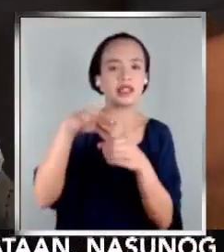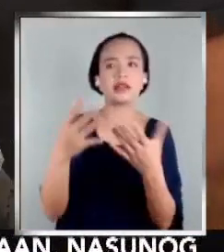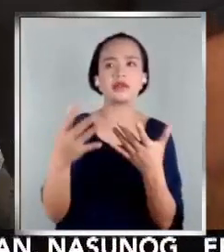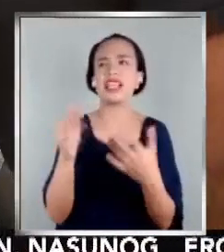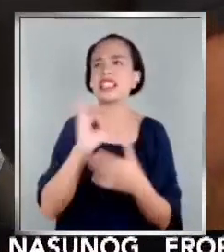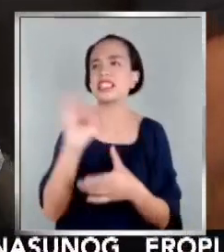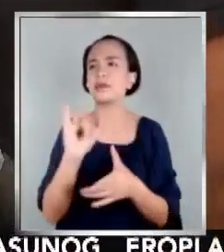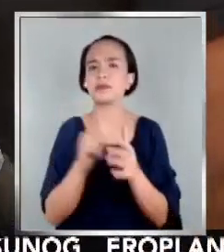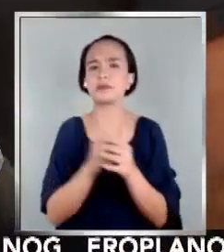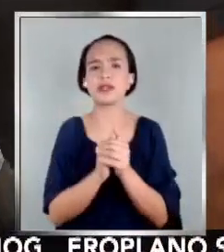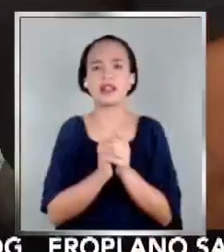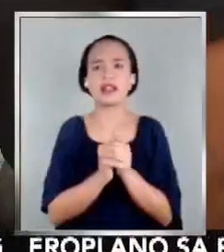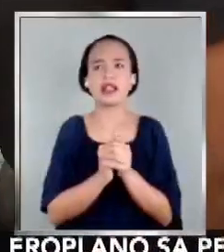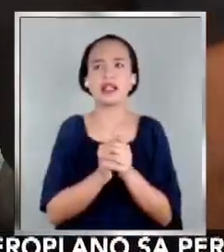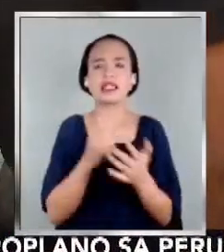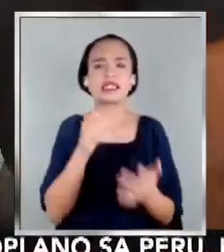na